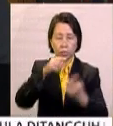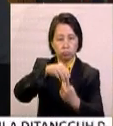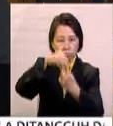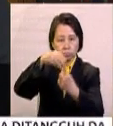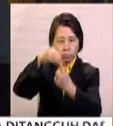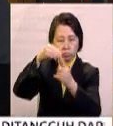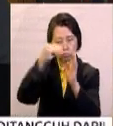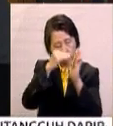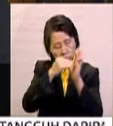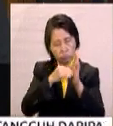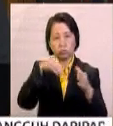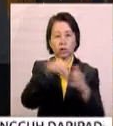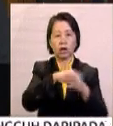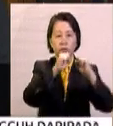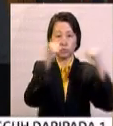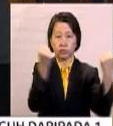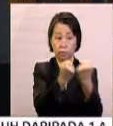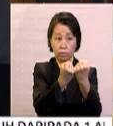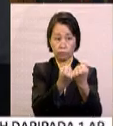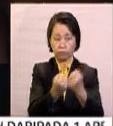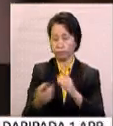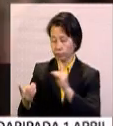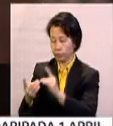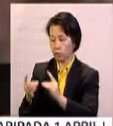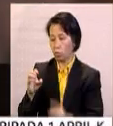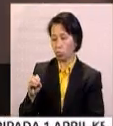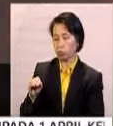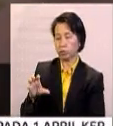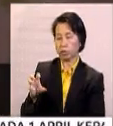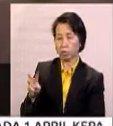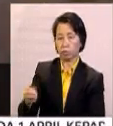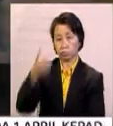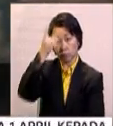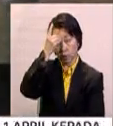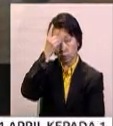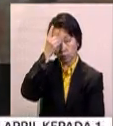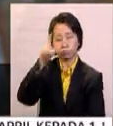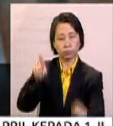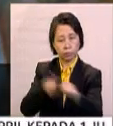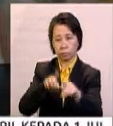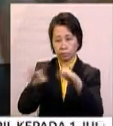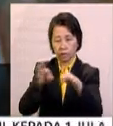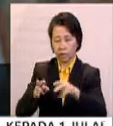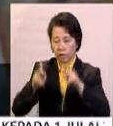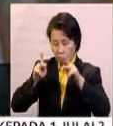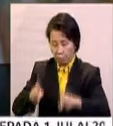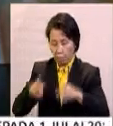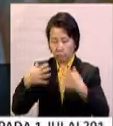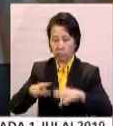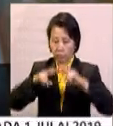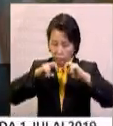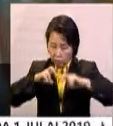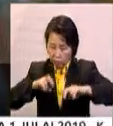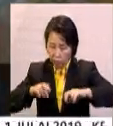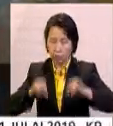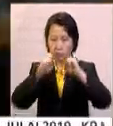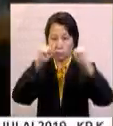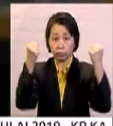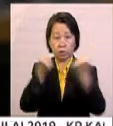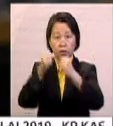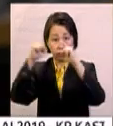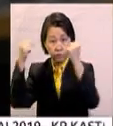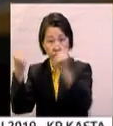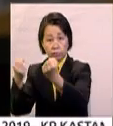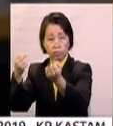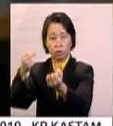spesifikasi-spesifikasi yang diperlukan. Ditemui di Wisma OCM di Ibu Negara, Datuk Syahrul Zaman juga menjelaskan pihaknya telah pun membuat kajian terhadap stadium-stadium